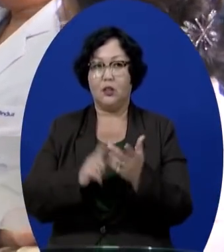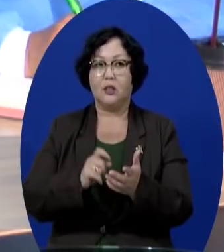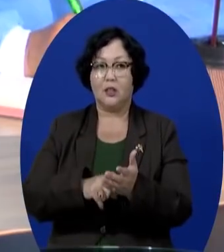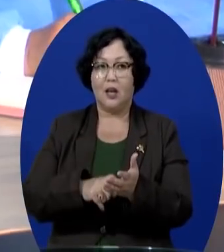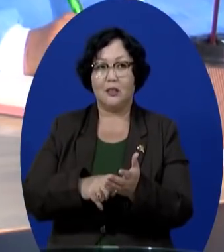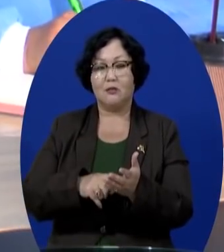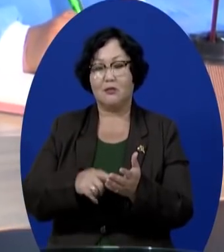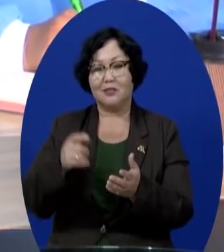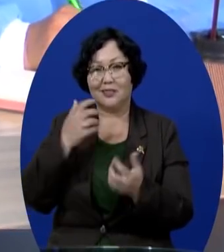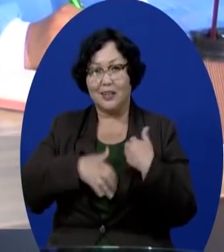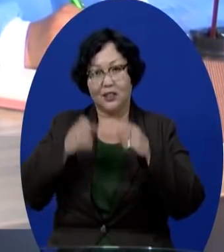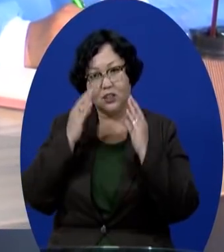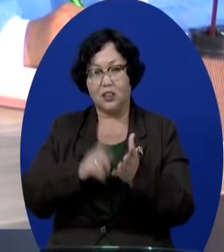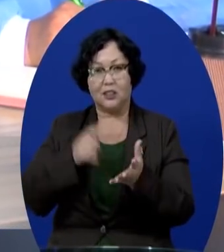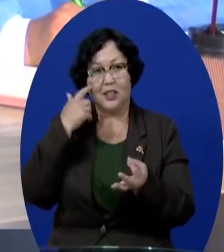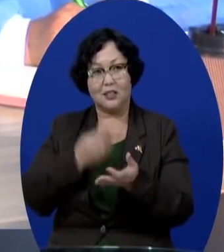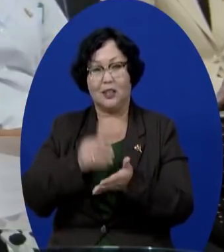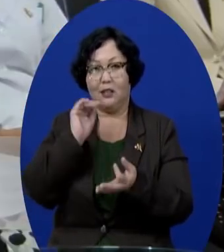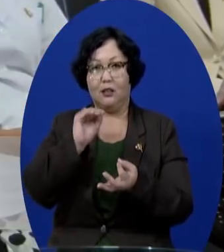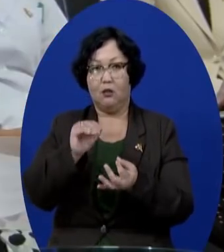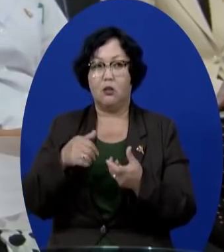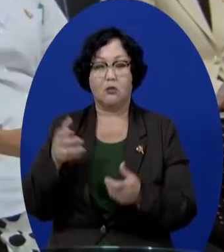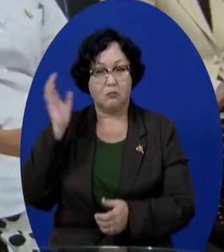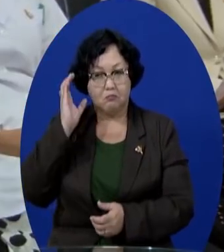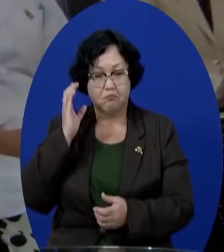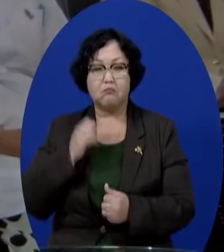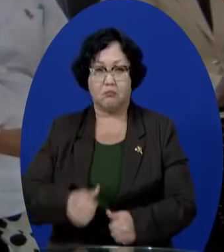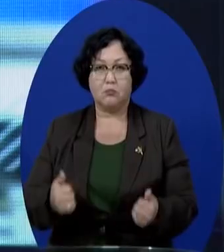асуудлаа танилцуулж шийдвэрлэх хүсэл тавьсан байна.